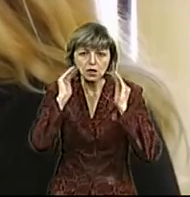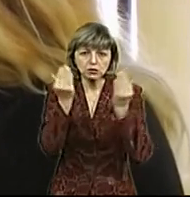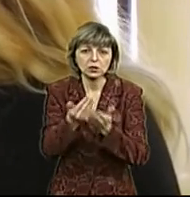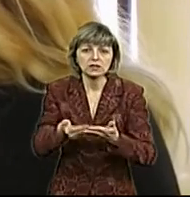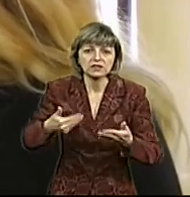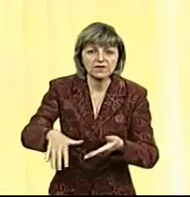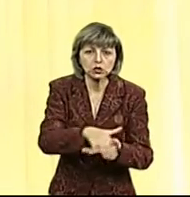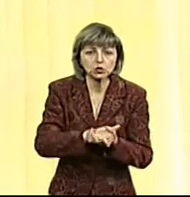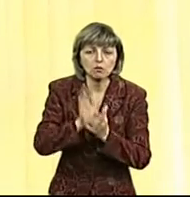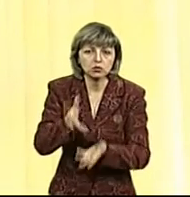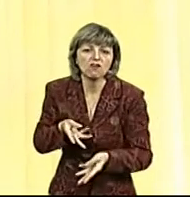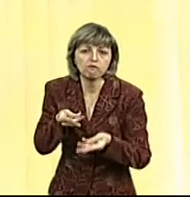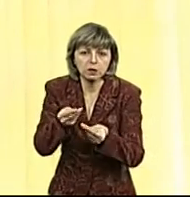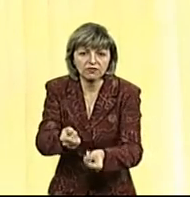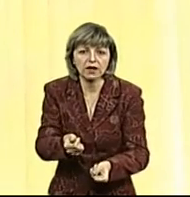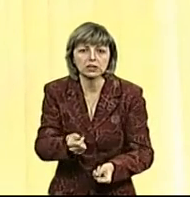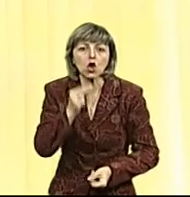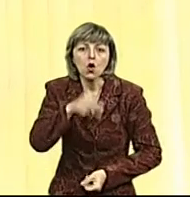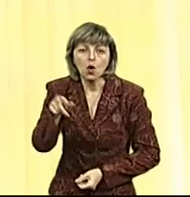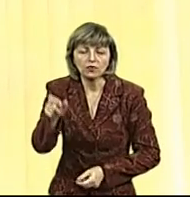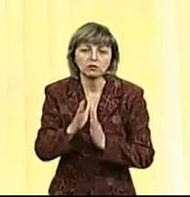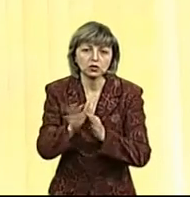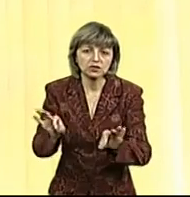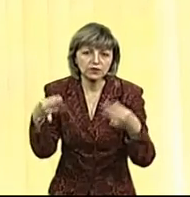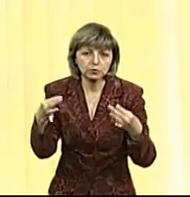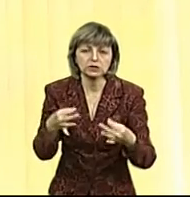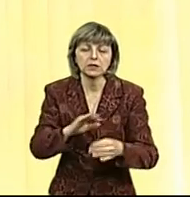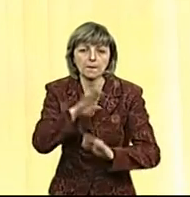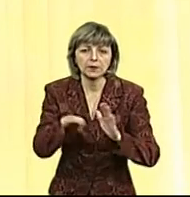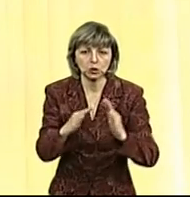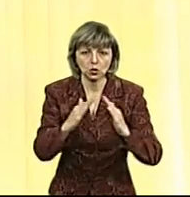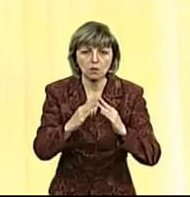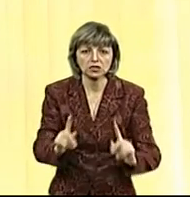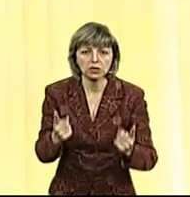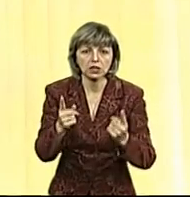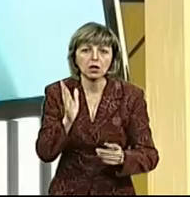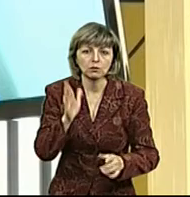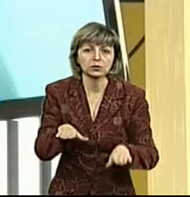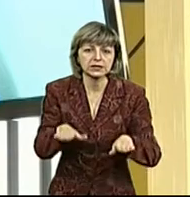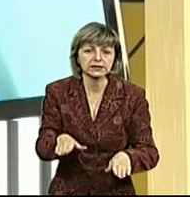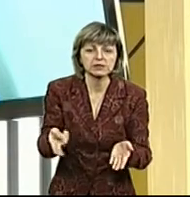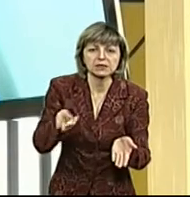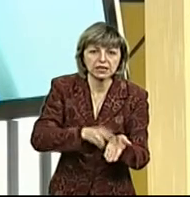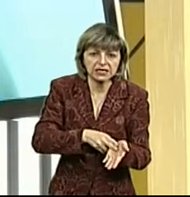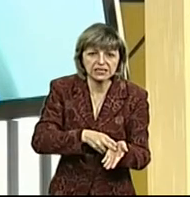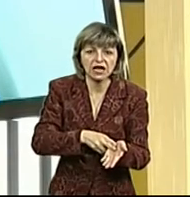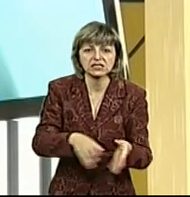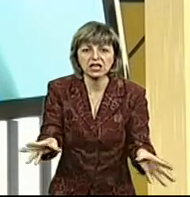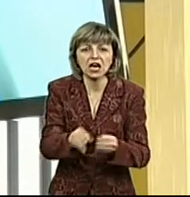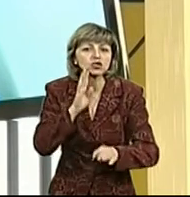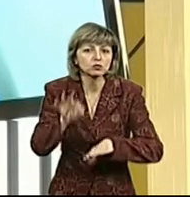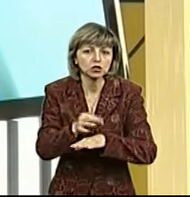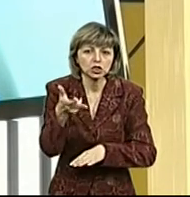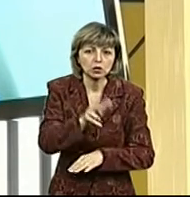суспільства буде впливати. Натомість обвинувачений просить відпустити його під домашній арешт. Каже, перебуватиме за місцем реєстрації з дружиною та